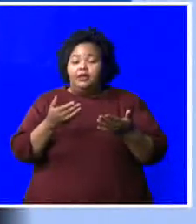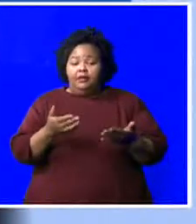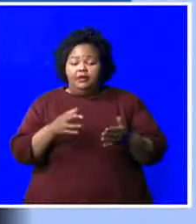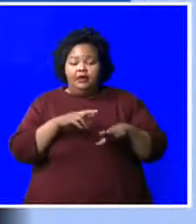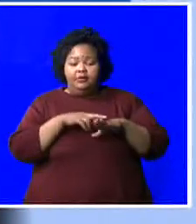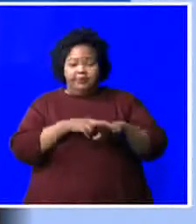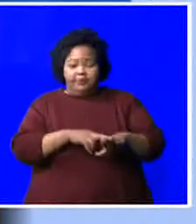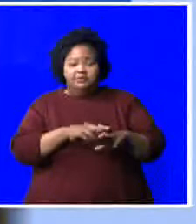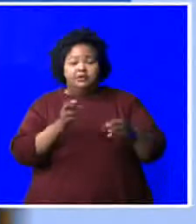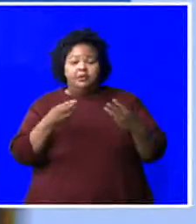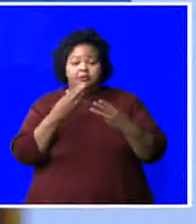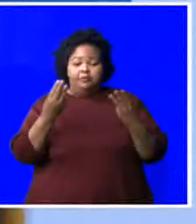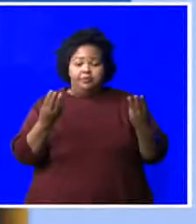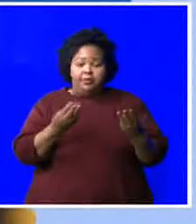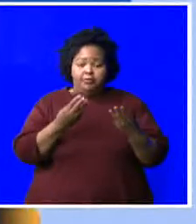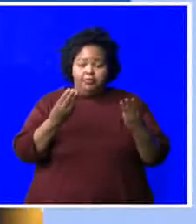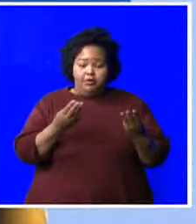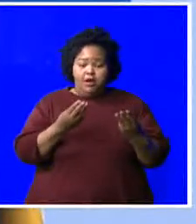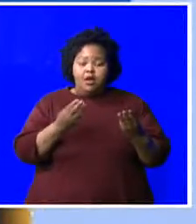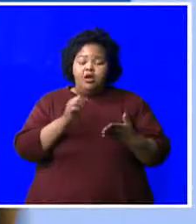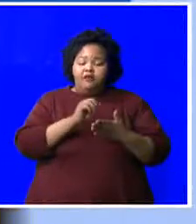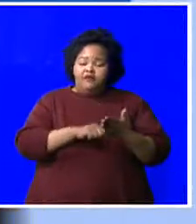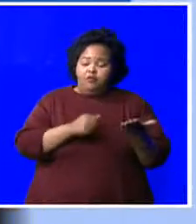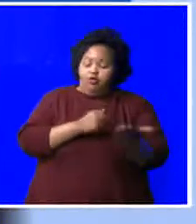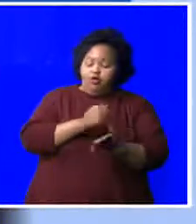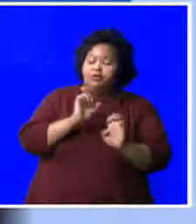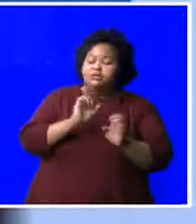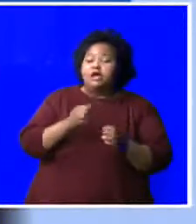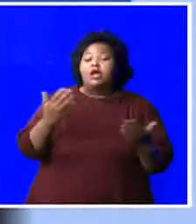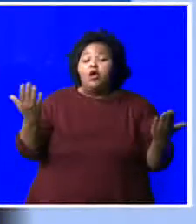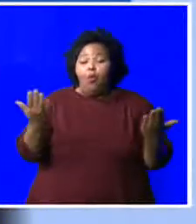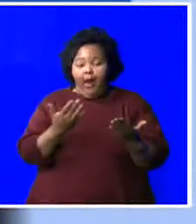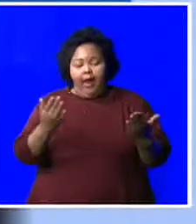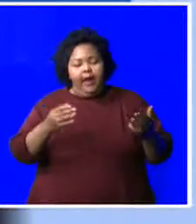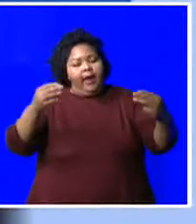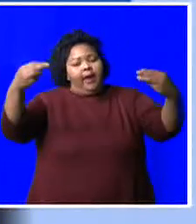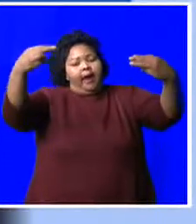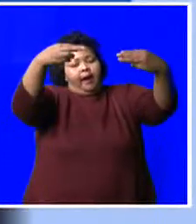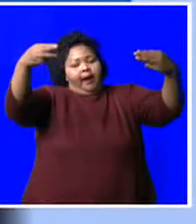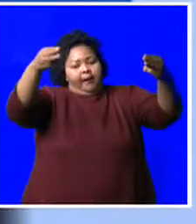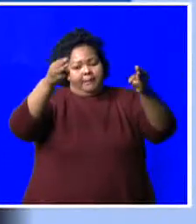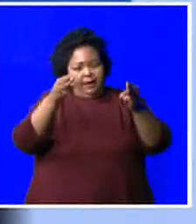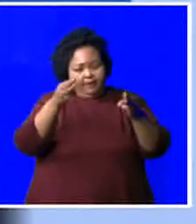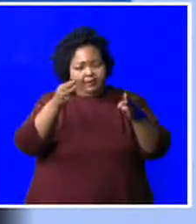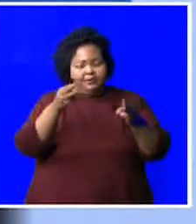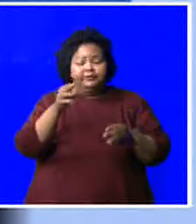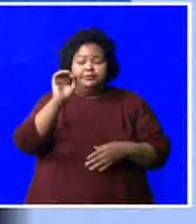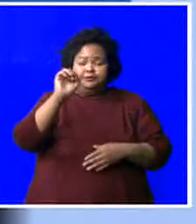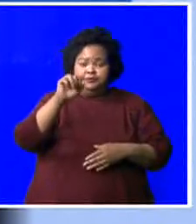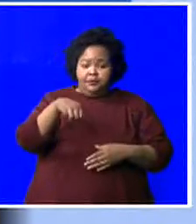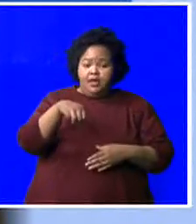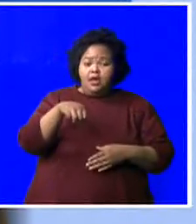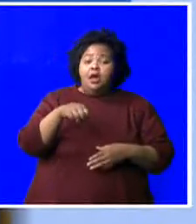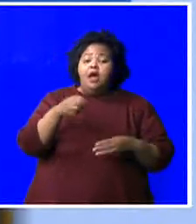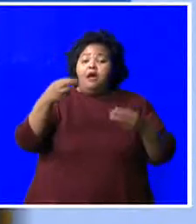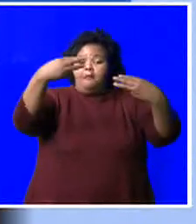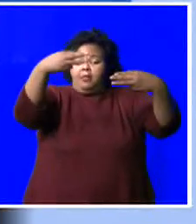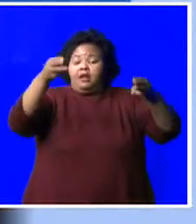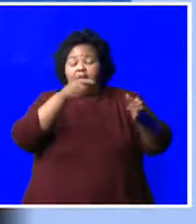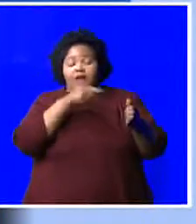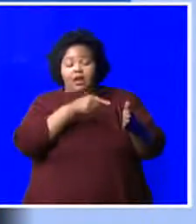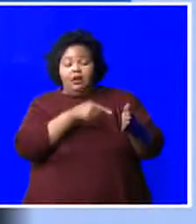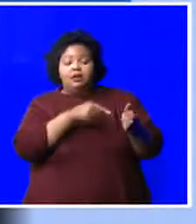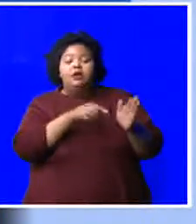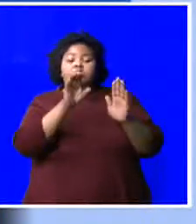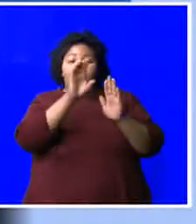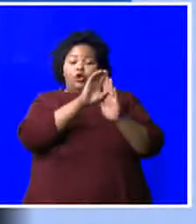naso ayawusimela eParliament iParliament yakangwane ke mngani wamakhosi inemtsosekelo kunemtsosekelo 11